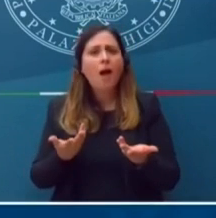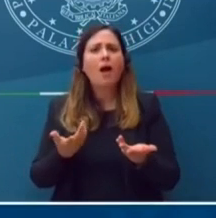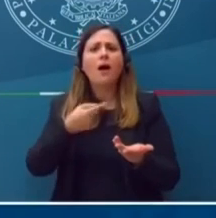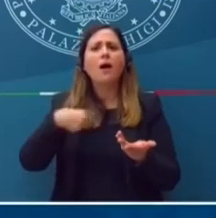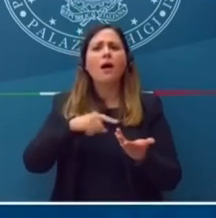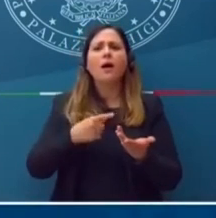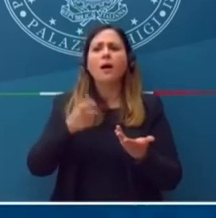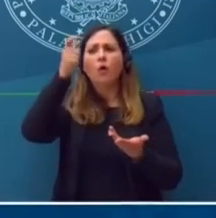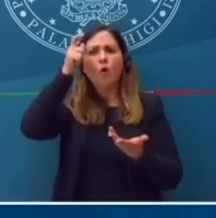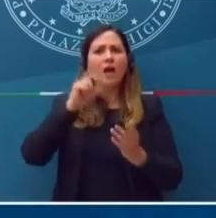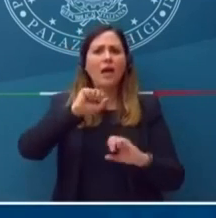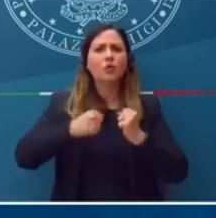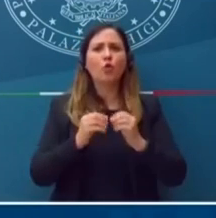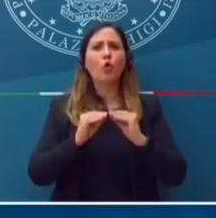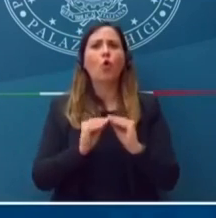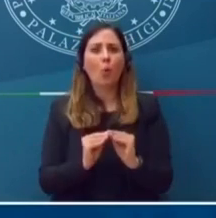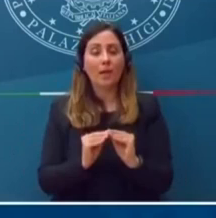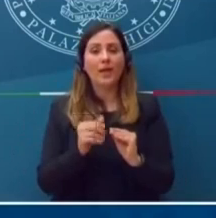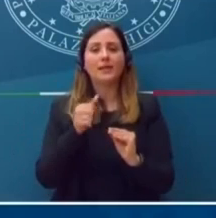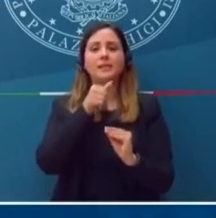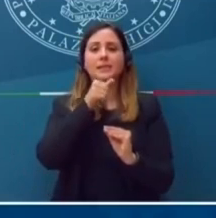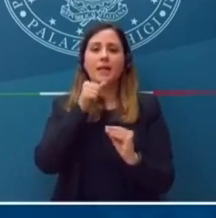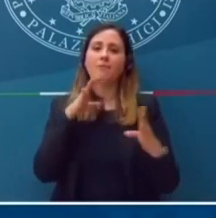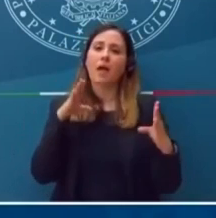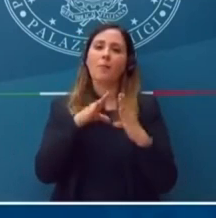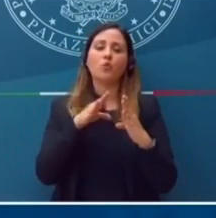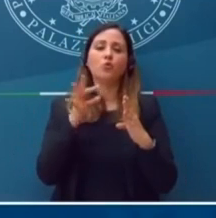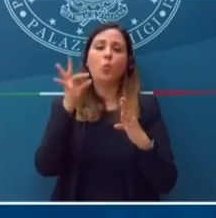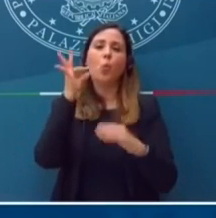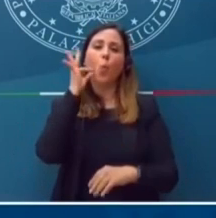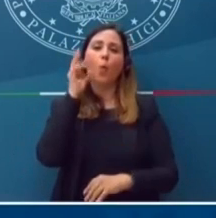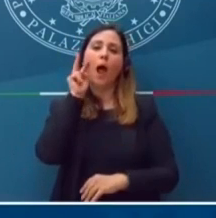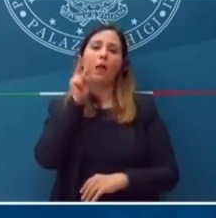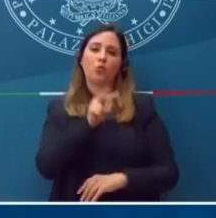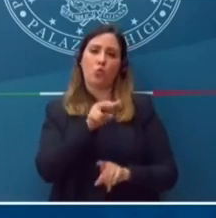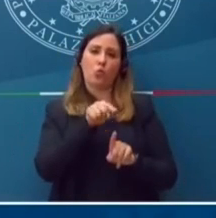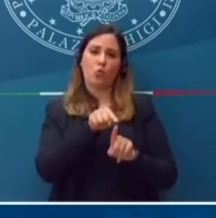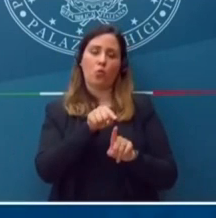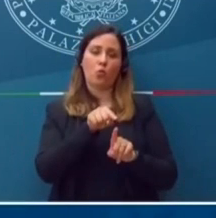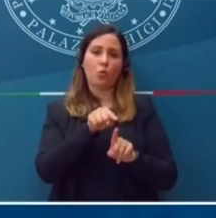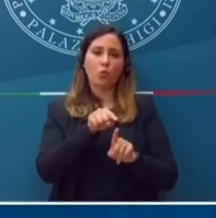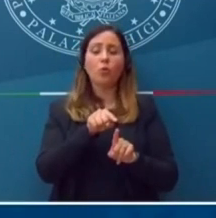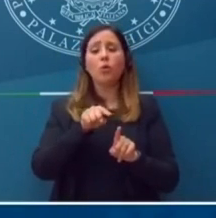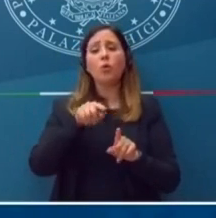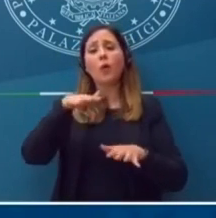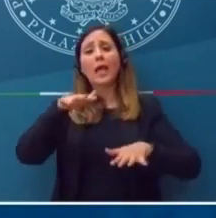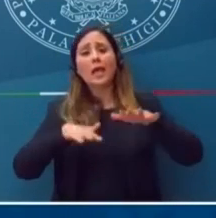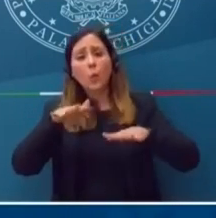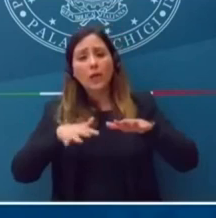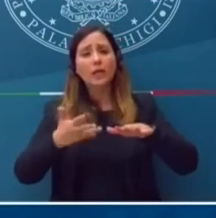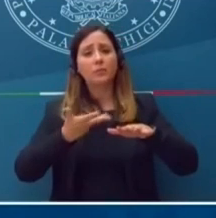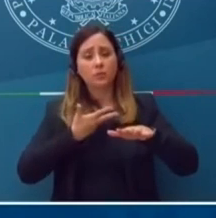avere un approccio che sia prima di tutto umano, secondo equilibrato e